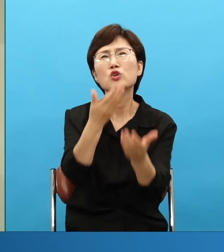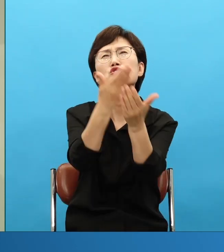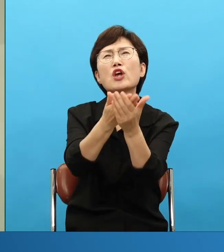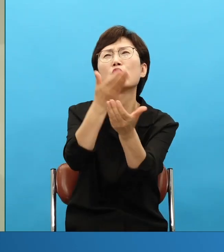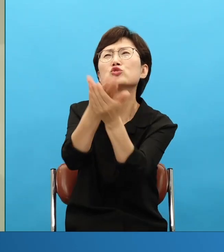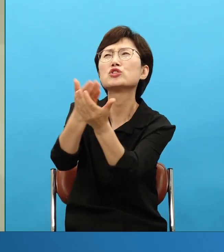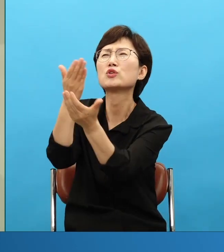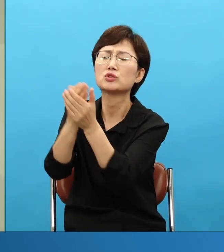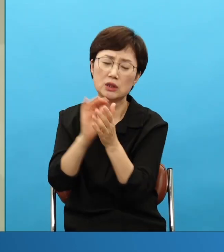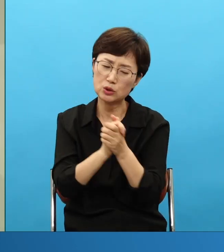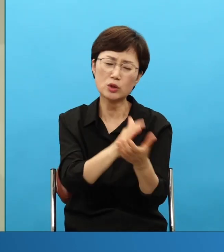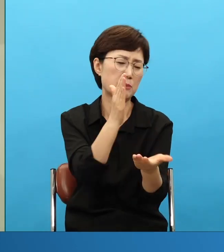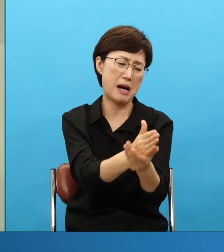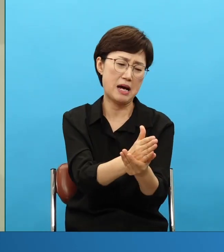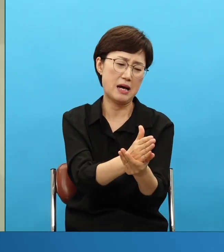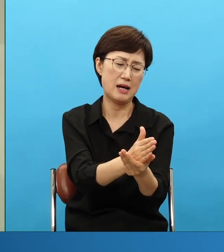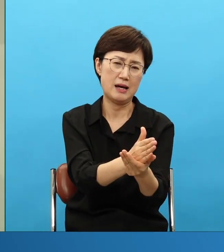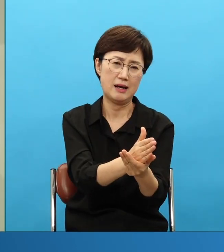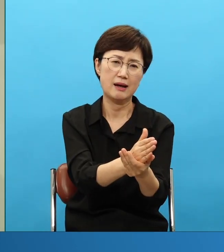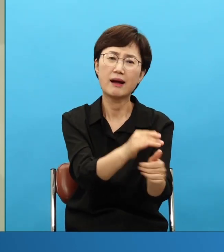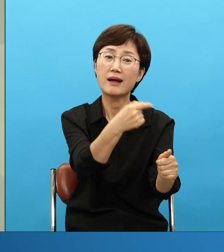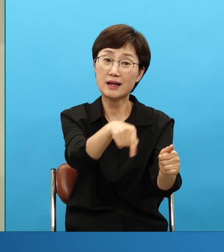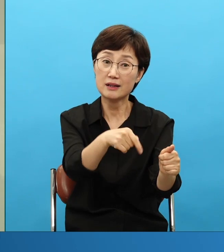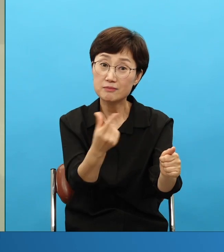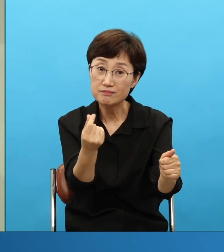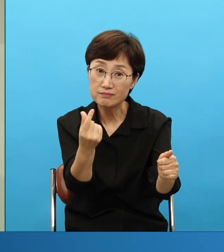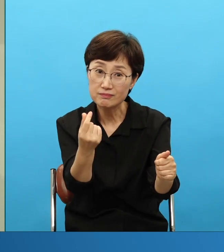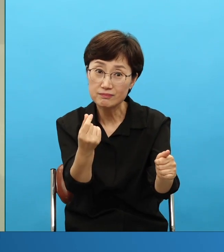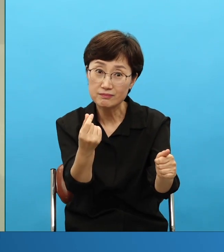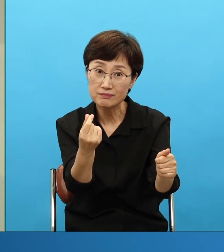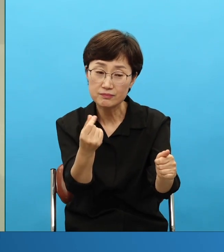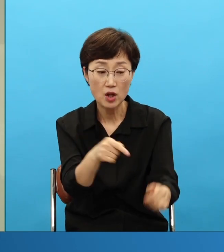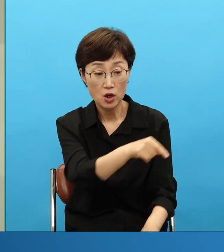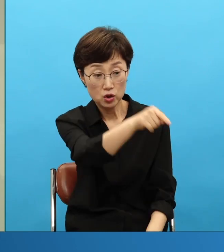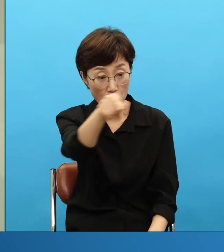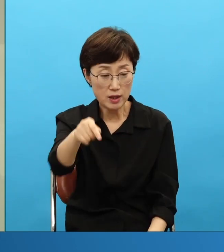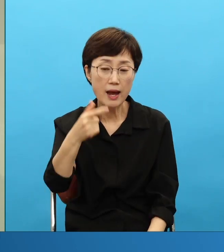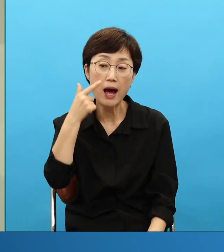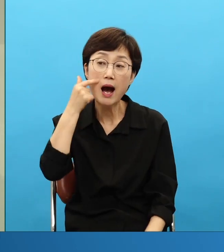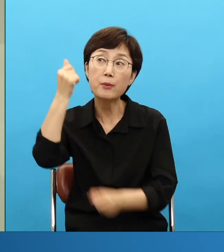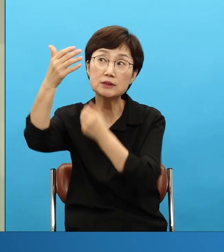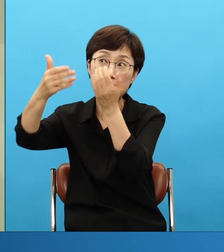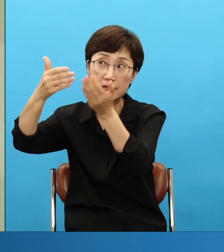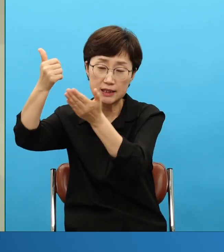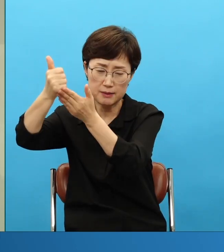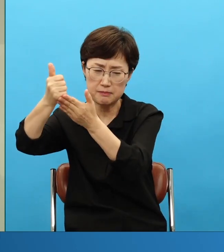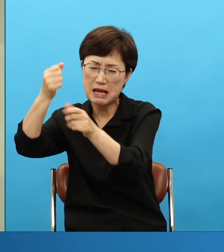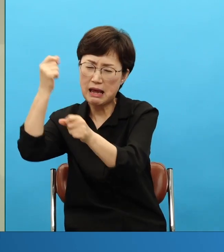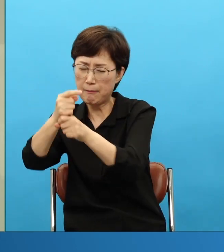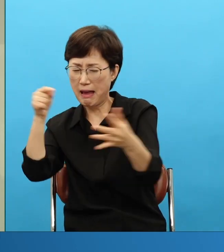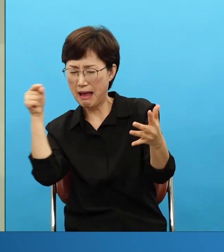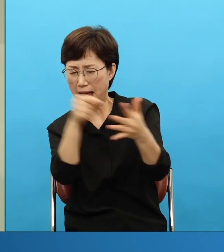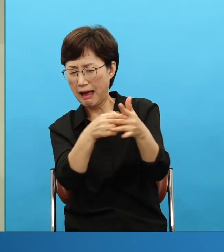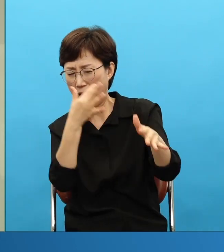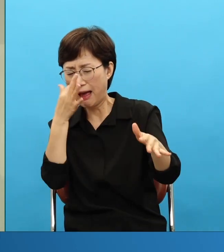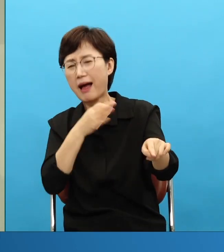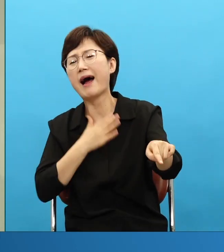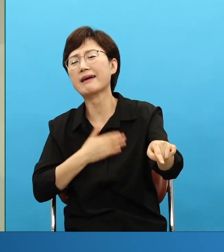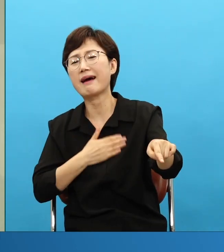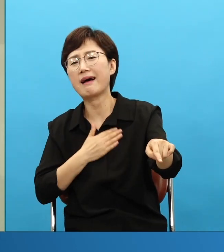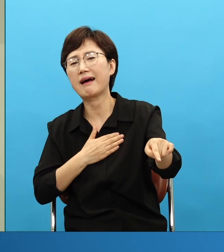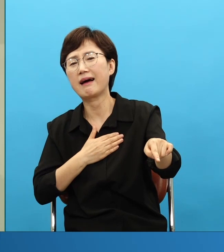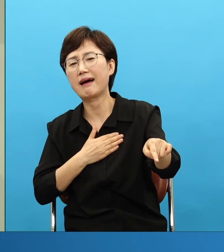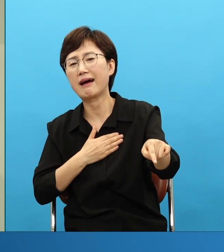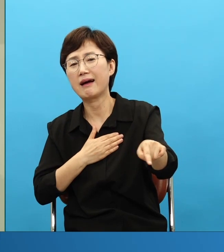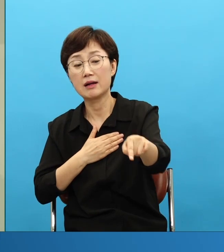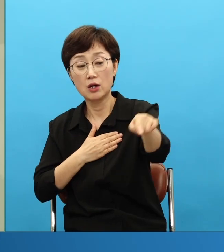그렇게 기도하지 말라고 했어요. I don't pray this way, asking for this and asking for that. 너희 아버지 하나님께서 다 아시느니라. That your Father God in heaven already knows.